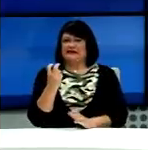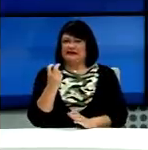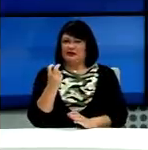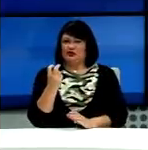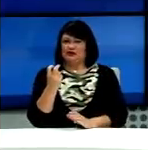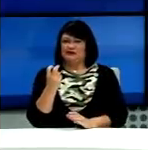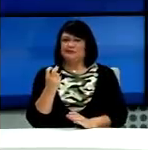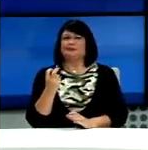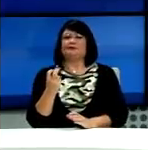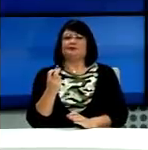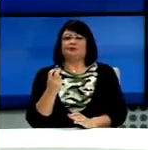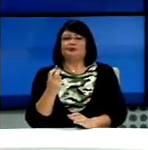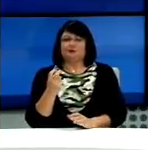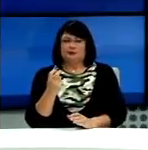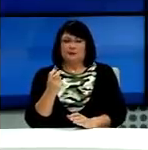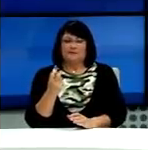ήτανε